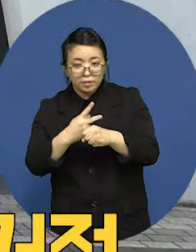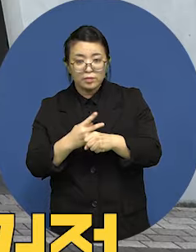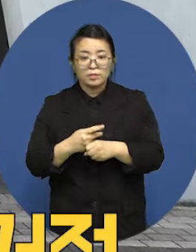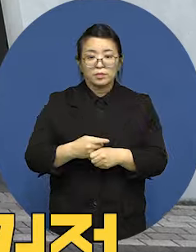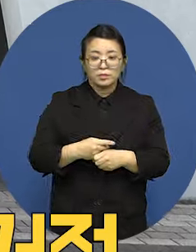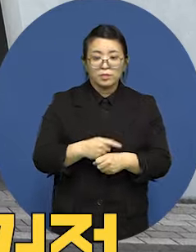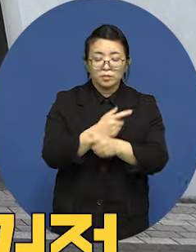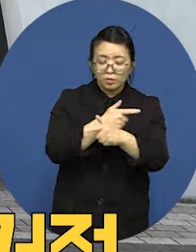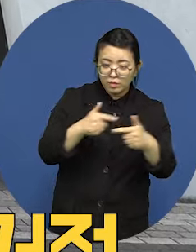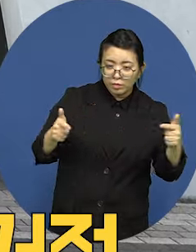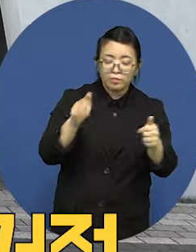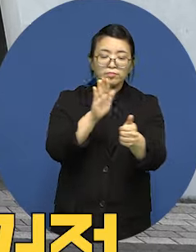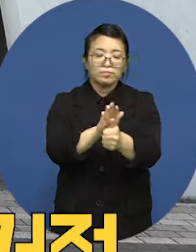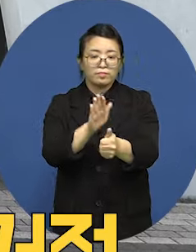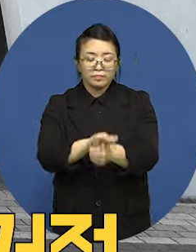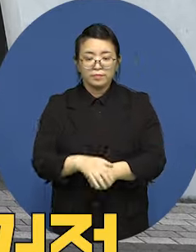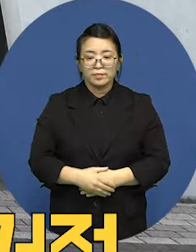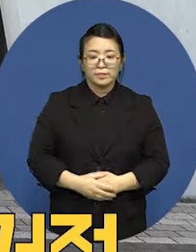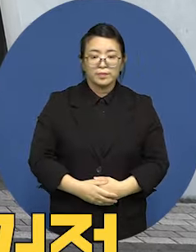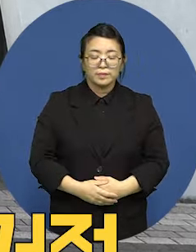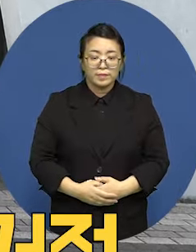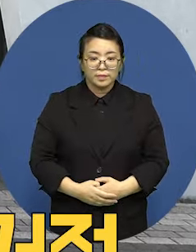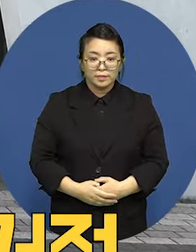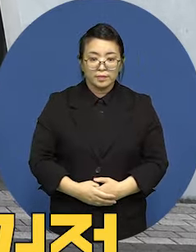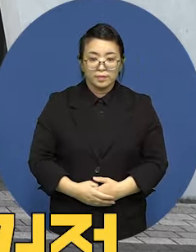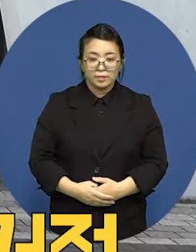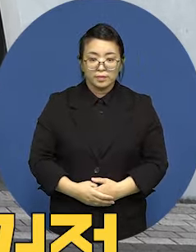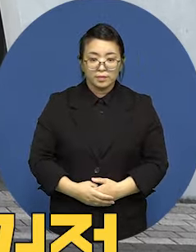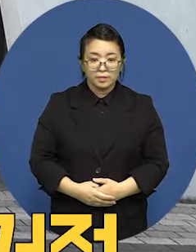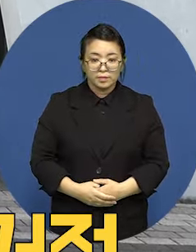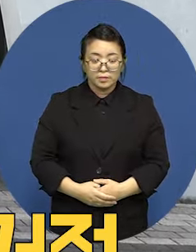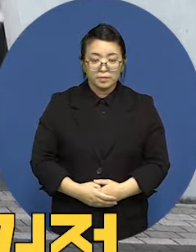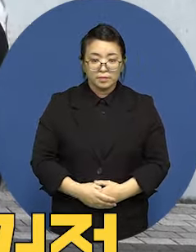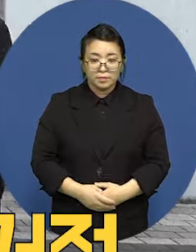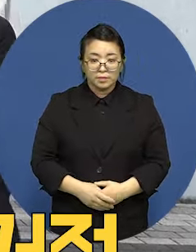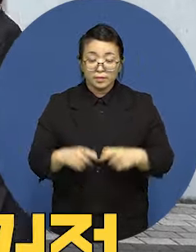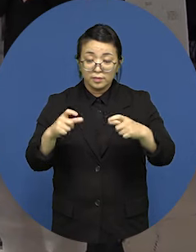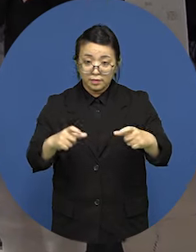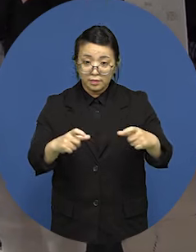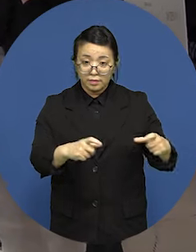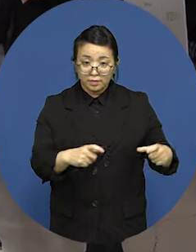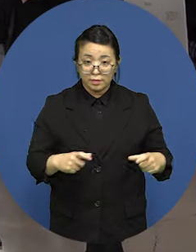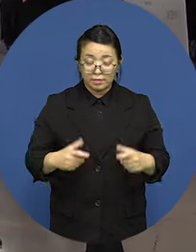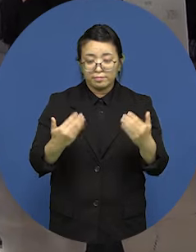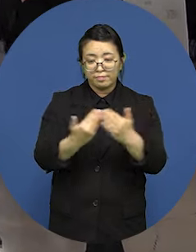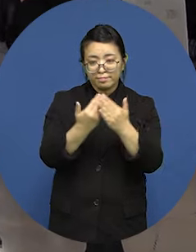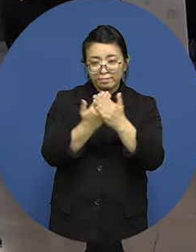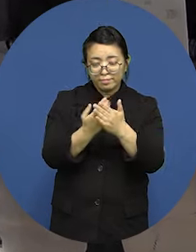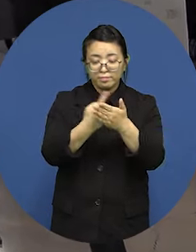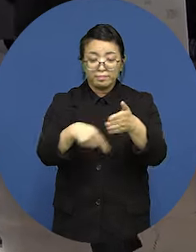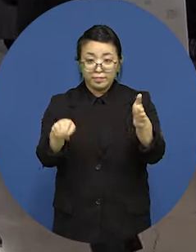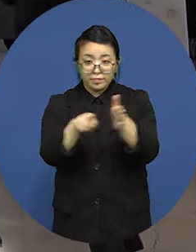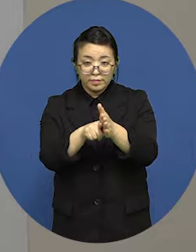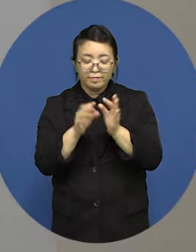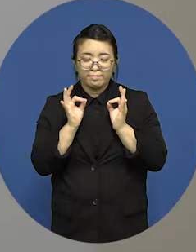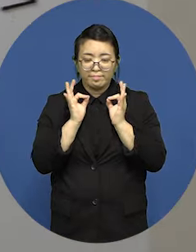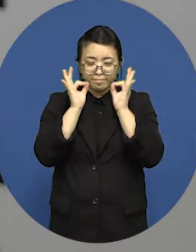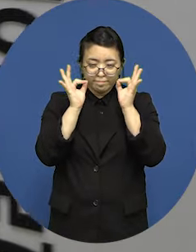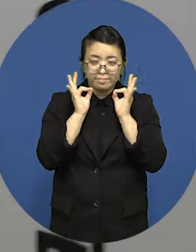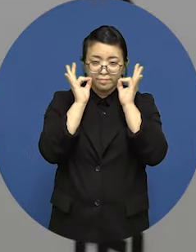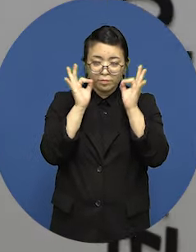동부라는 청년 창업 아카데미도 개소를 했는데요. 이렇게 청년 창업에도 아낌없는 지원을 하고 있습니다.